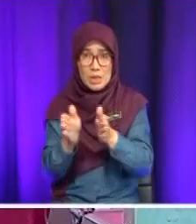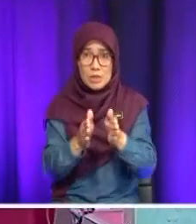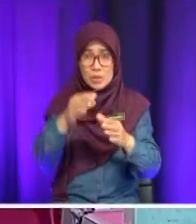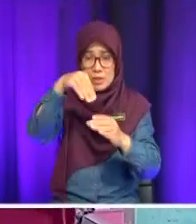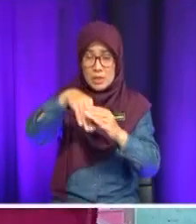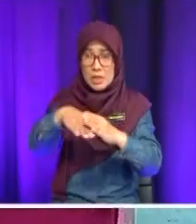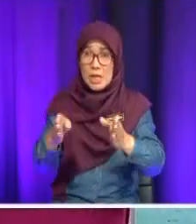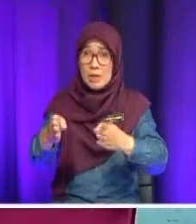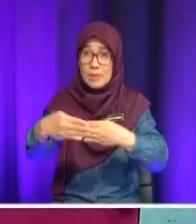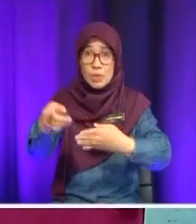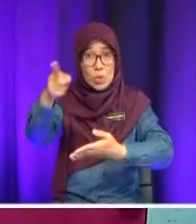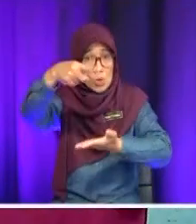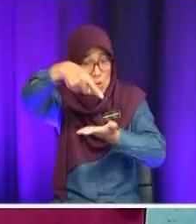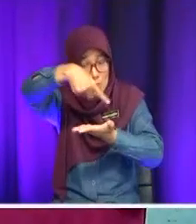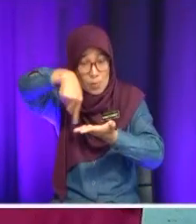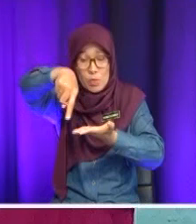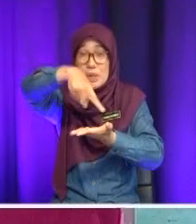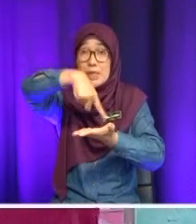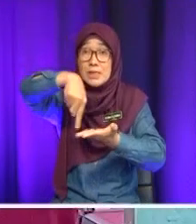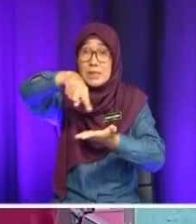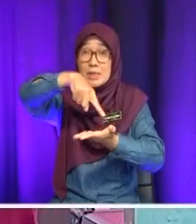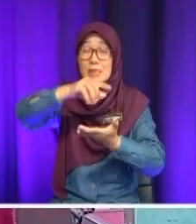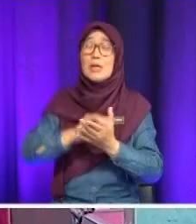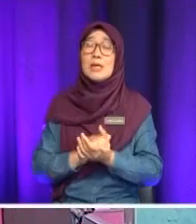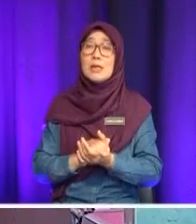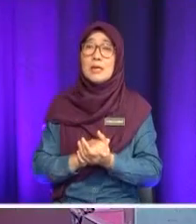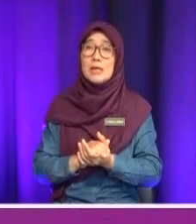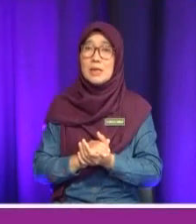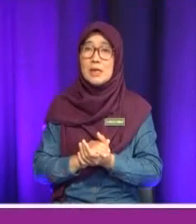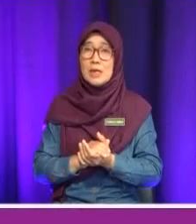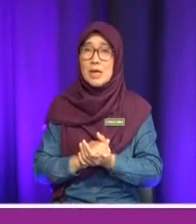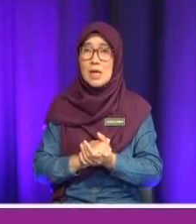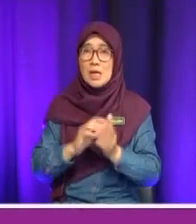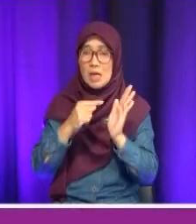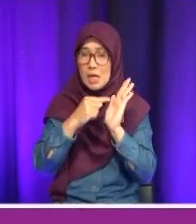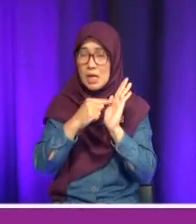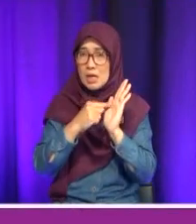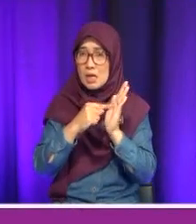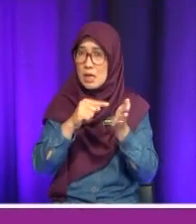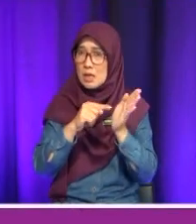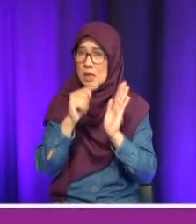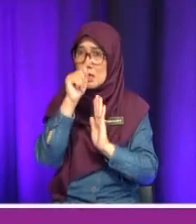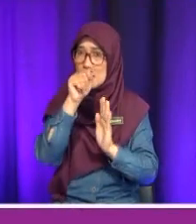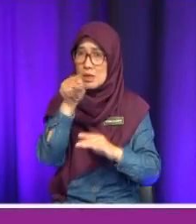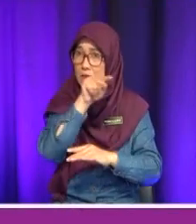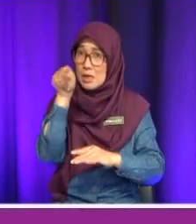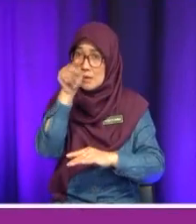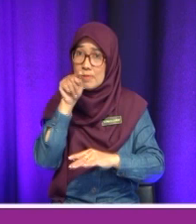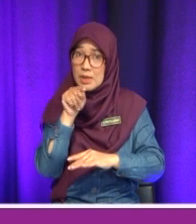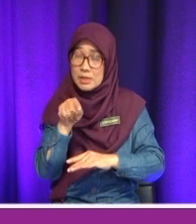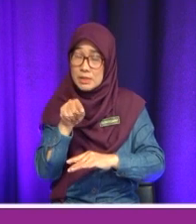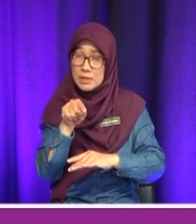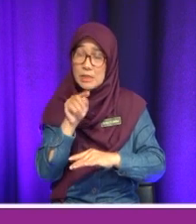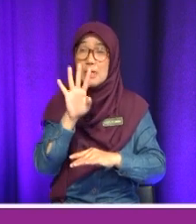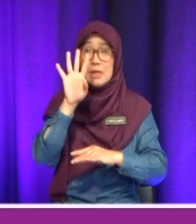bulat kita perlu bagikan dengan object tersebut tadi 4